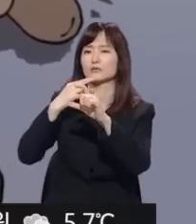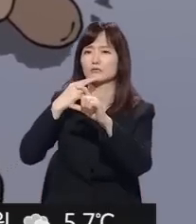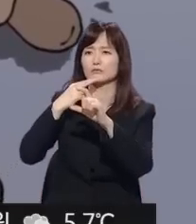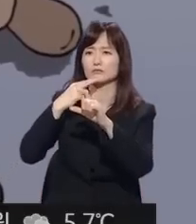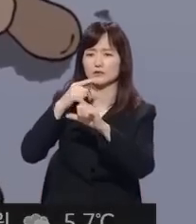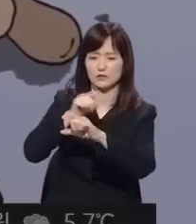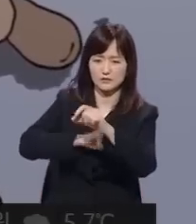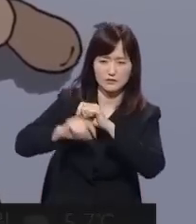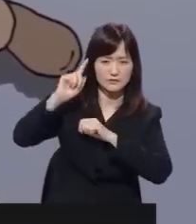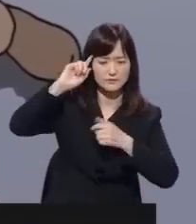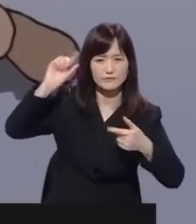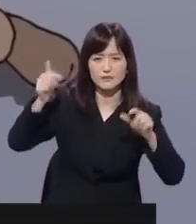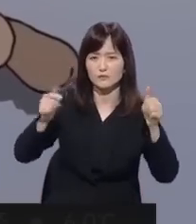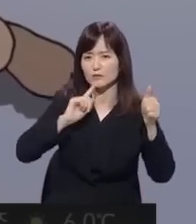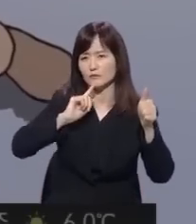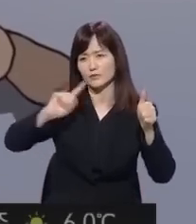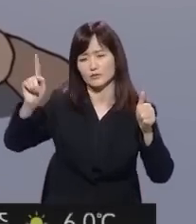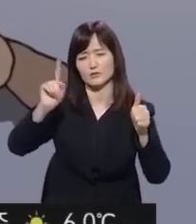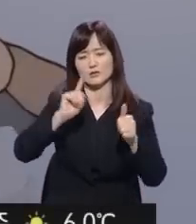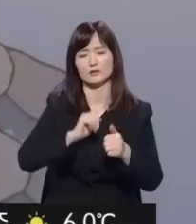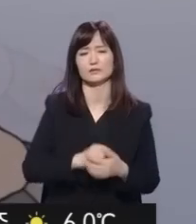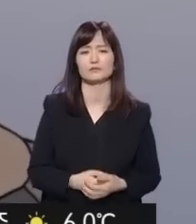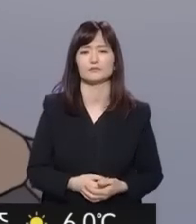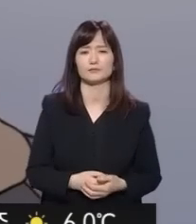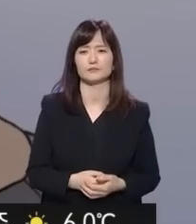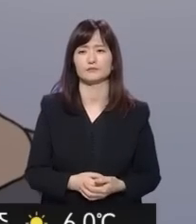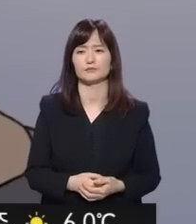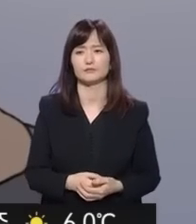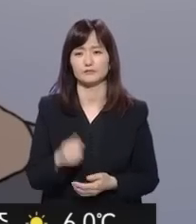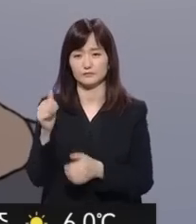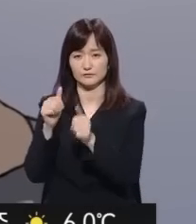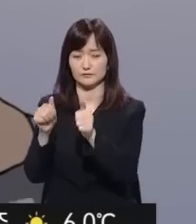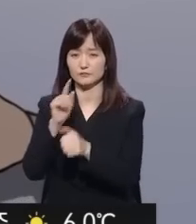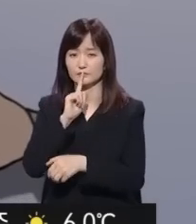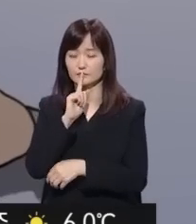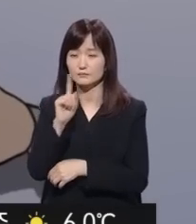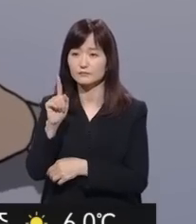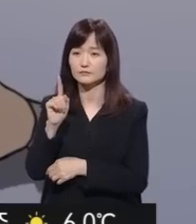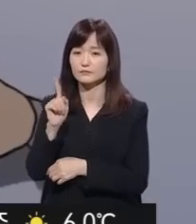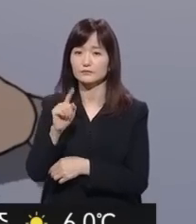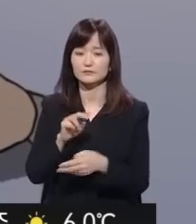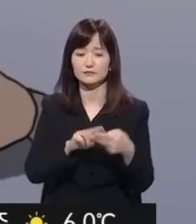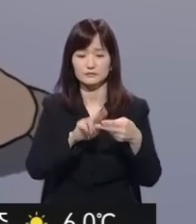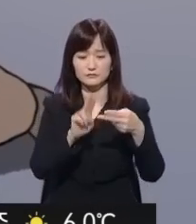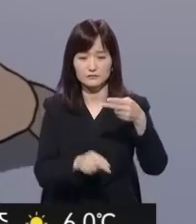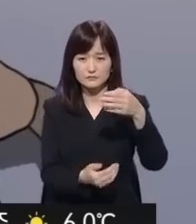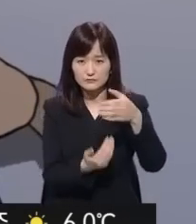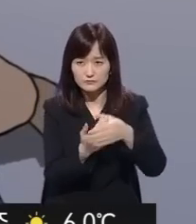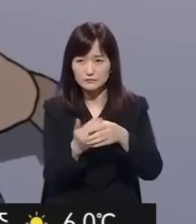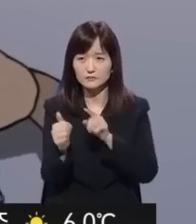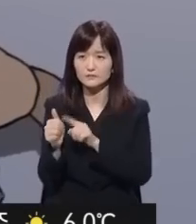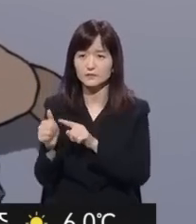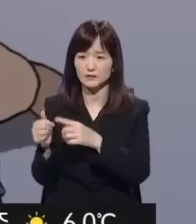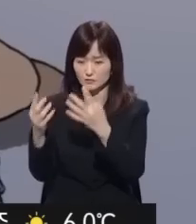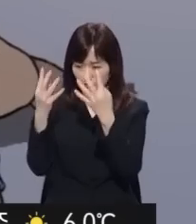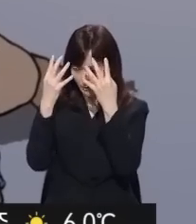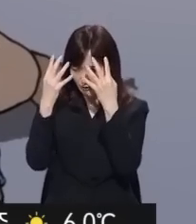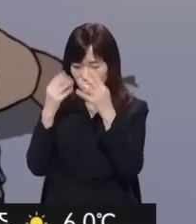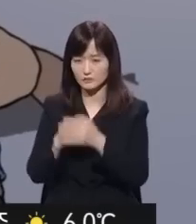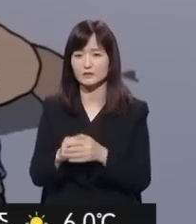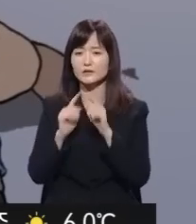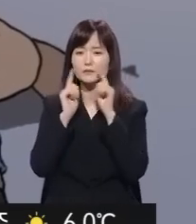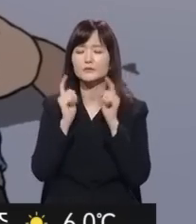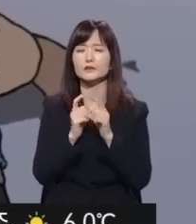적극적으로 항소해야 된다 항소하라고 꼭 좀 이야기를 하고 싶고 변호사님 말씀 주신 대로 이건 형사사건에서이 사람이 형을 받는 거잖아요